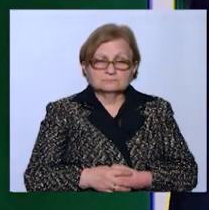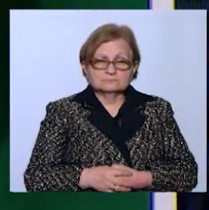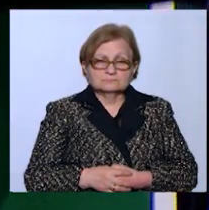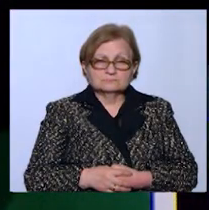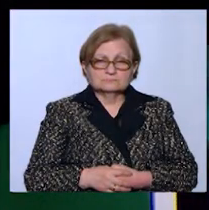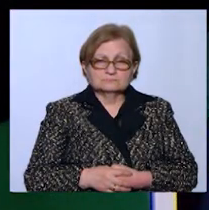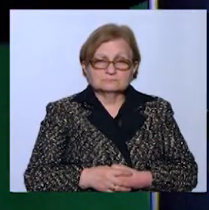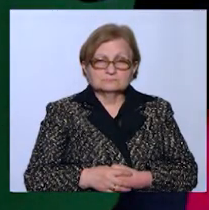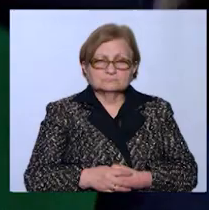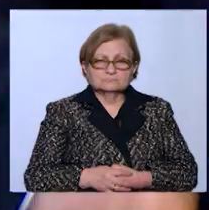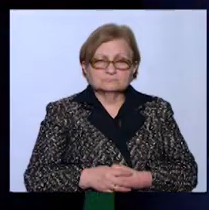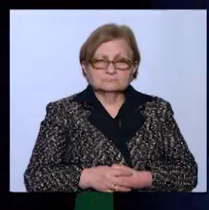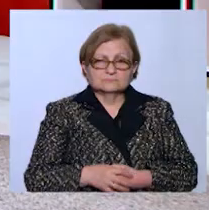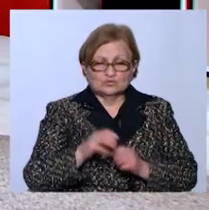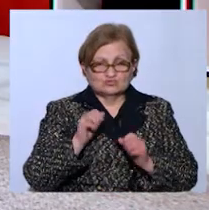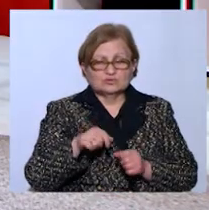1 2 3 4 5